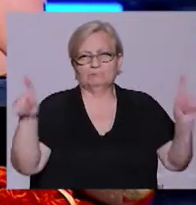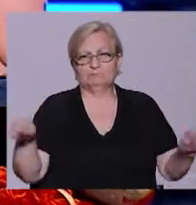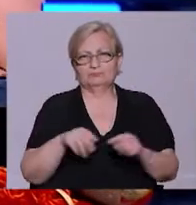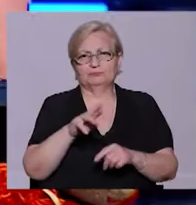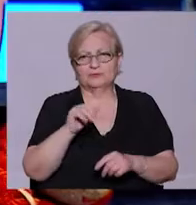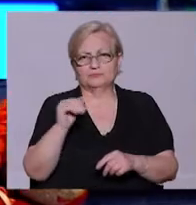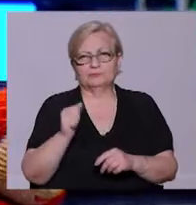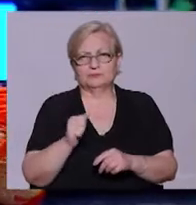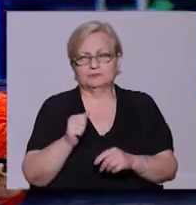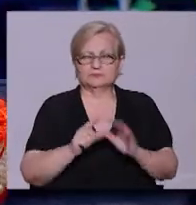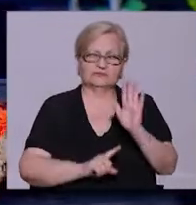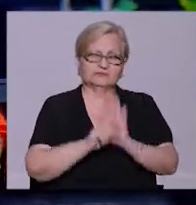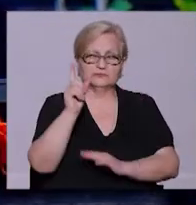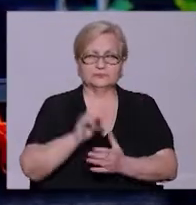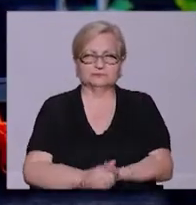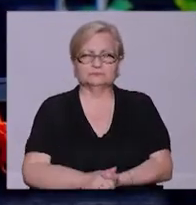ასე, დავიწყოთ.